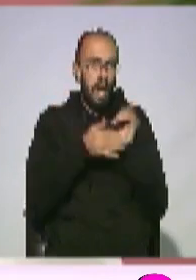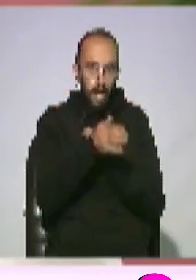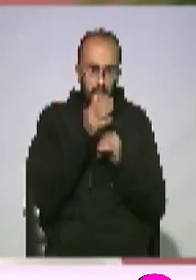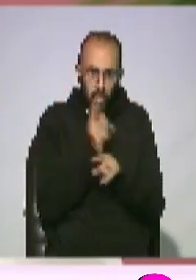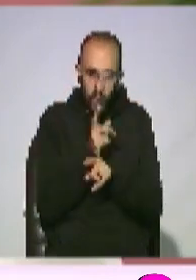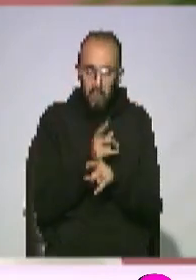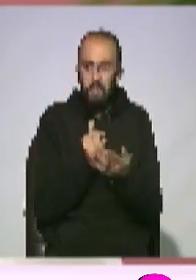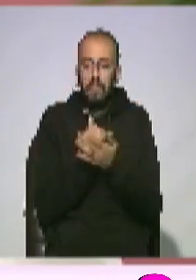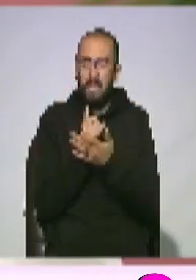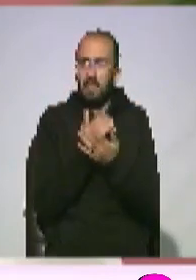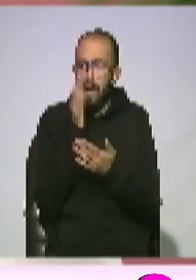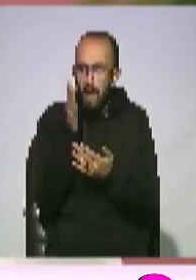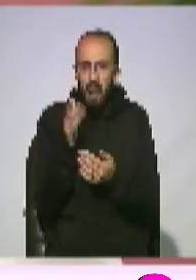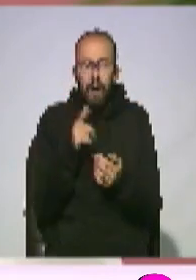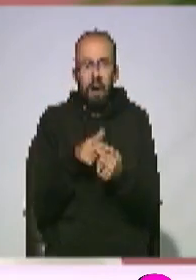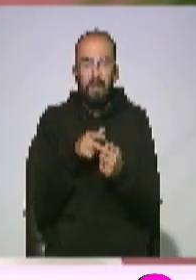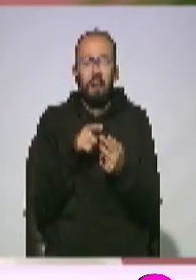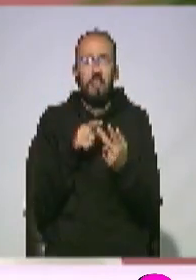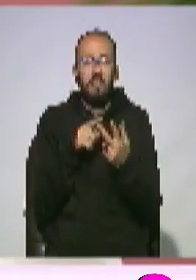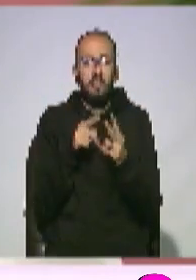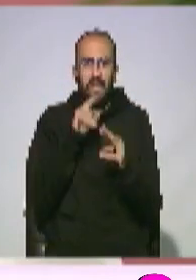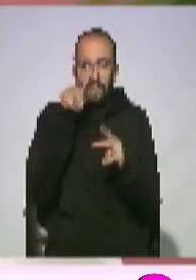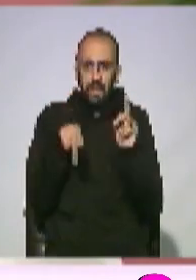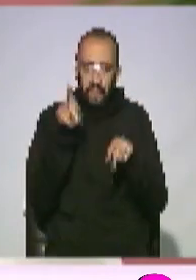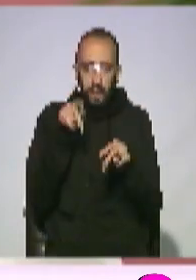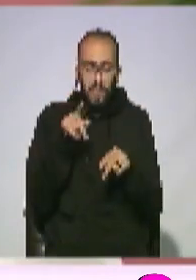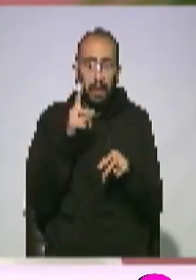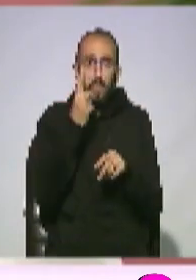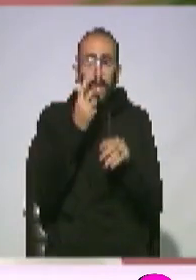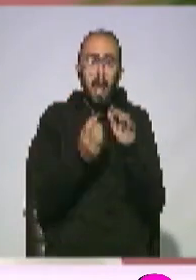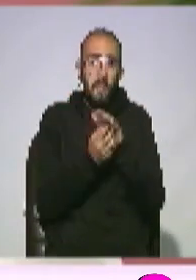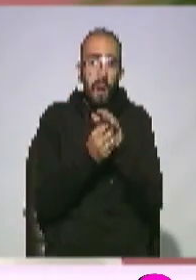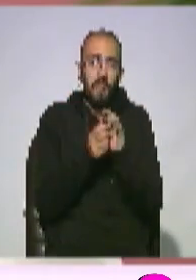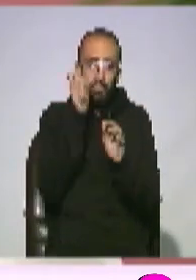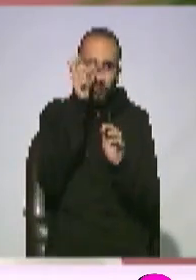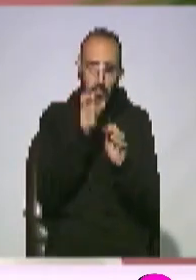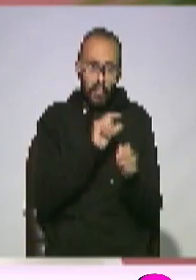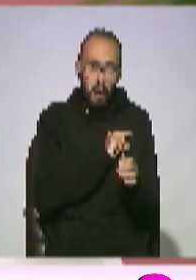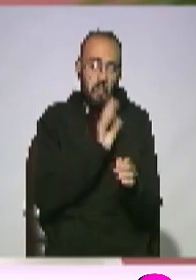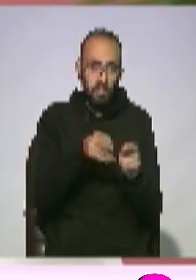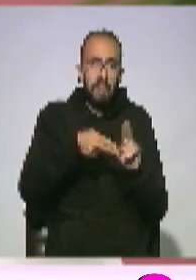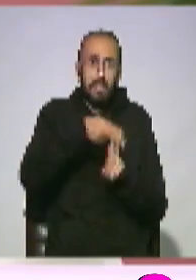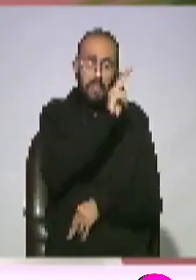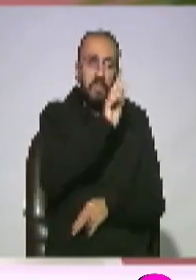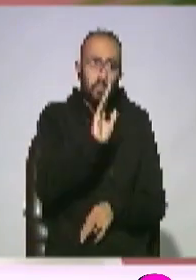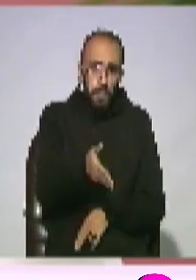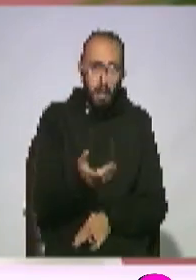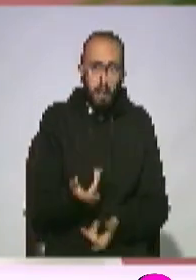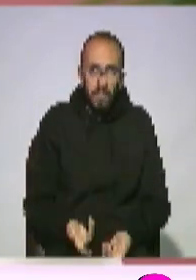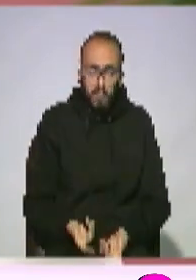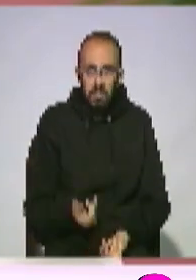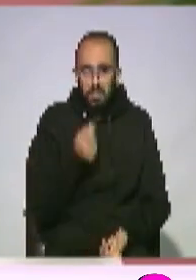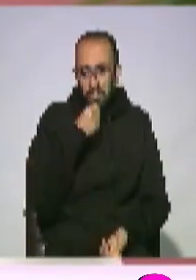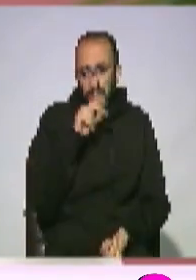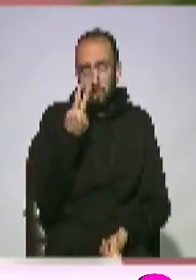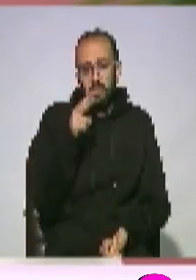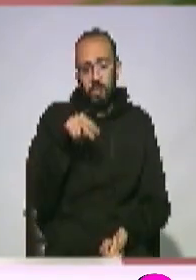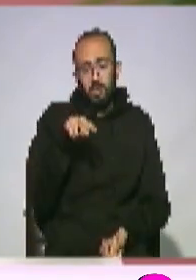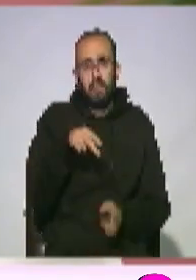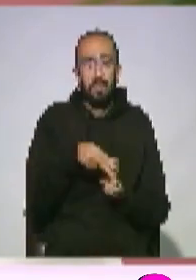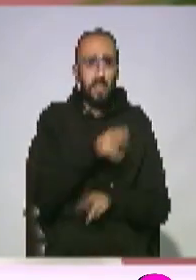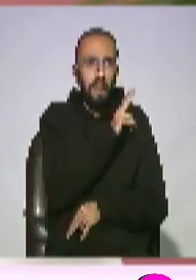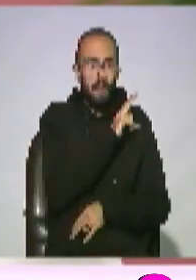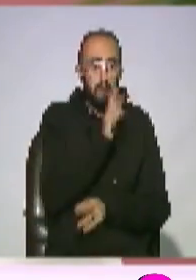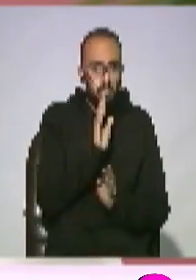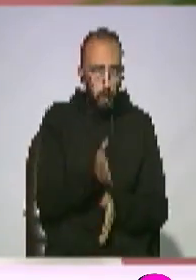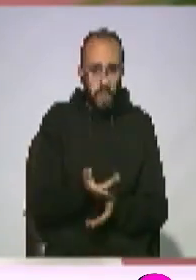وتحديات المدارس وتحديات الاغتراب. أنت عندك في أولى جامعة الطب الطالب أو المراهق بيكون عنده 17 سنة أو 18